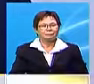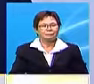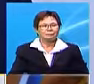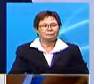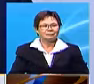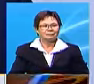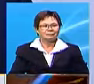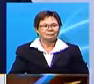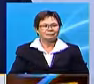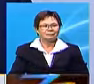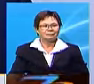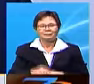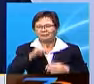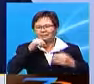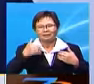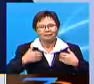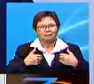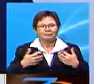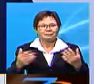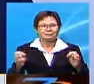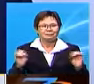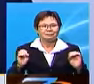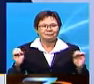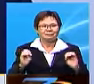Oh, dengar khabar. Tak ada pula ini.